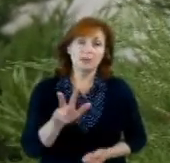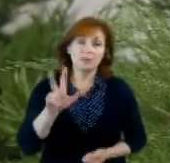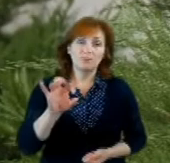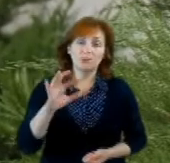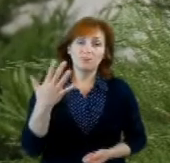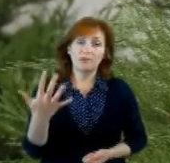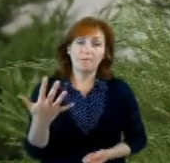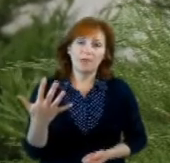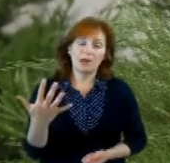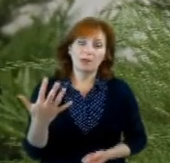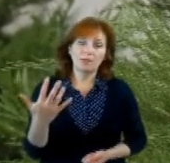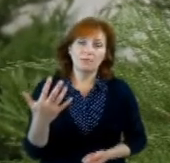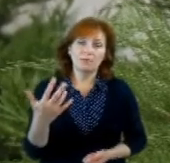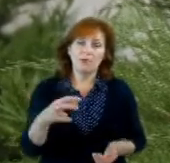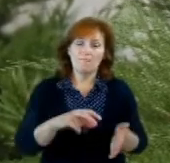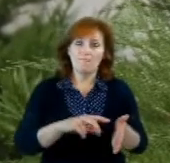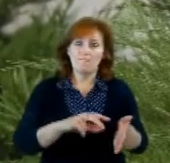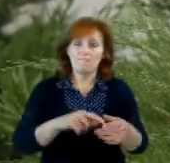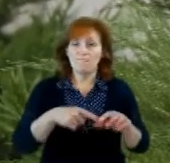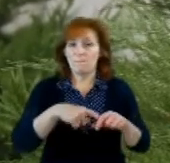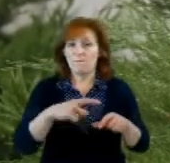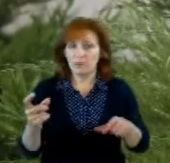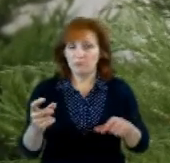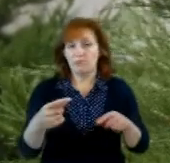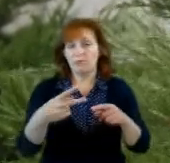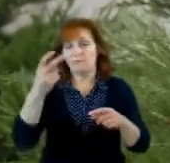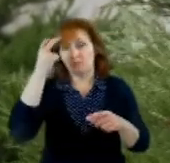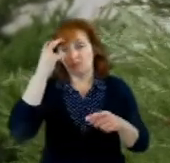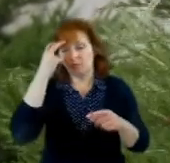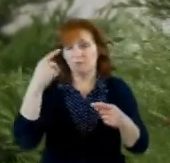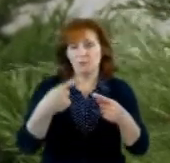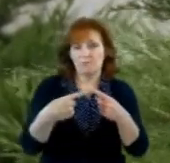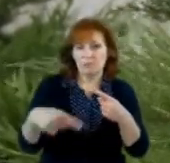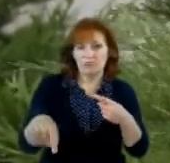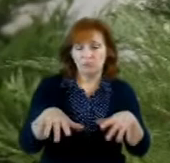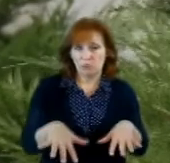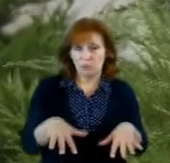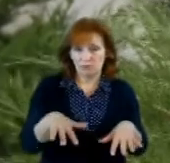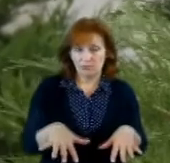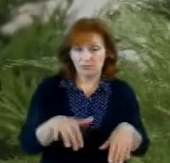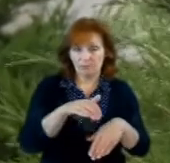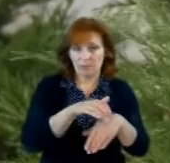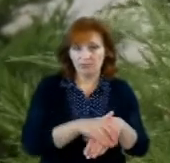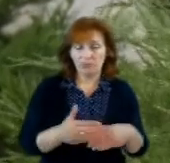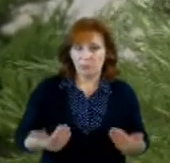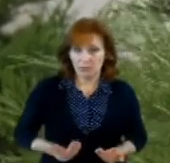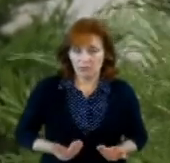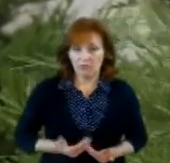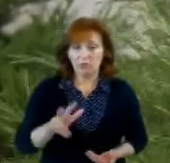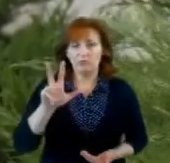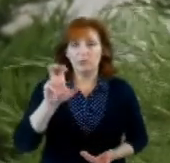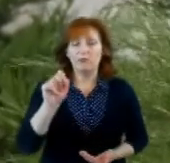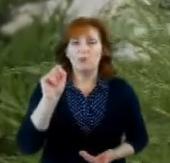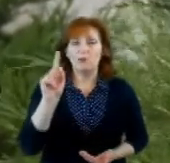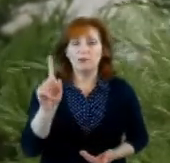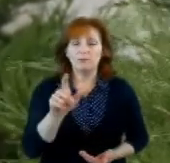305 вибуло, це ну, в Києві чи десь в іншому місті люди фактично проживають. І 311 –